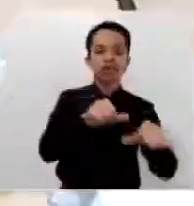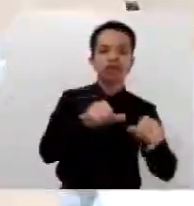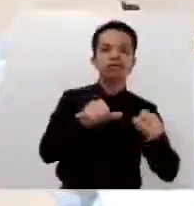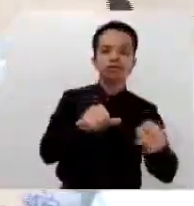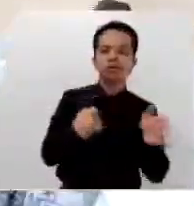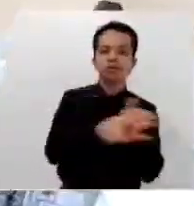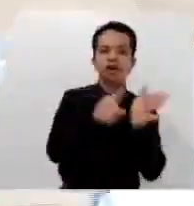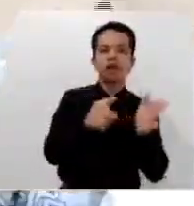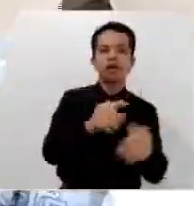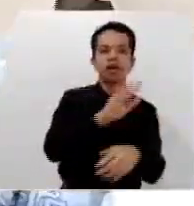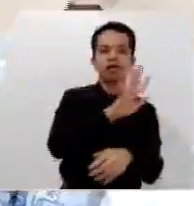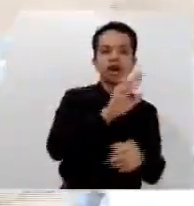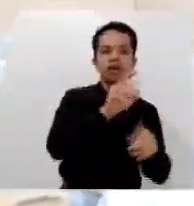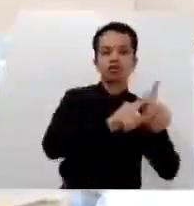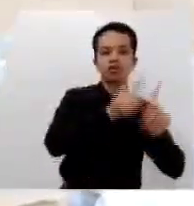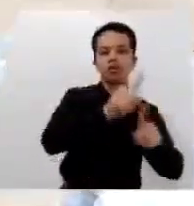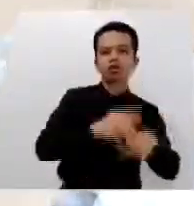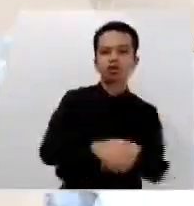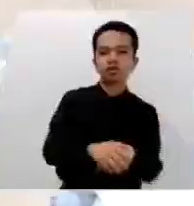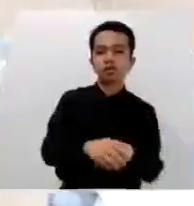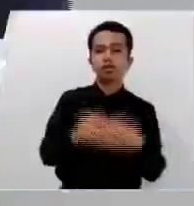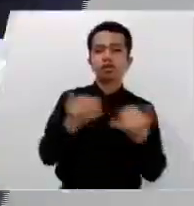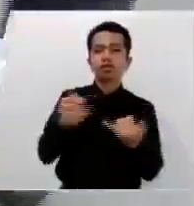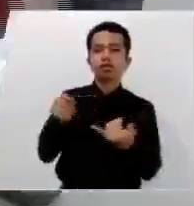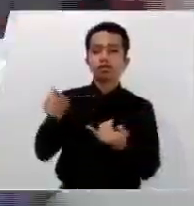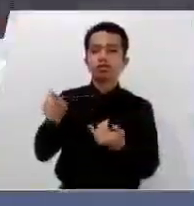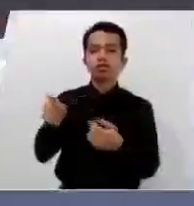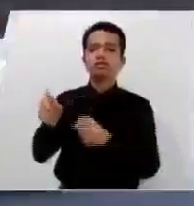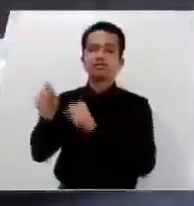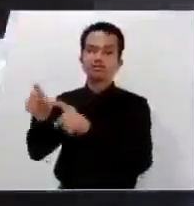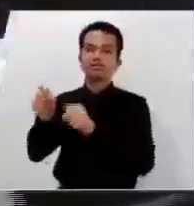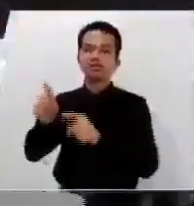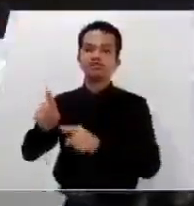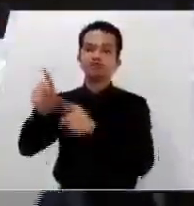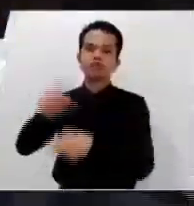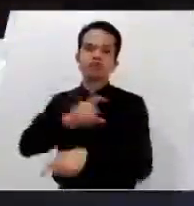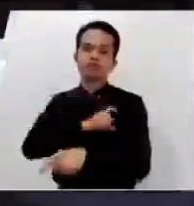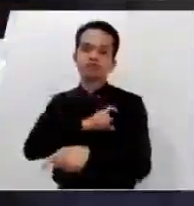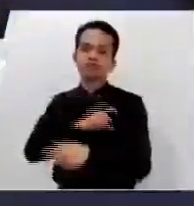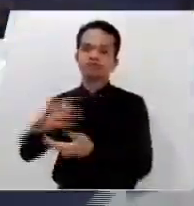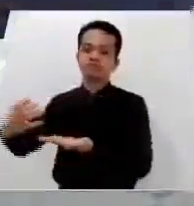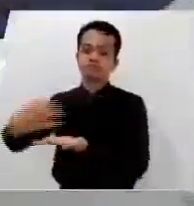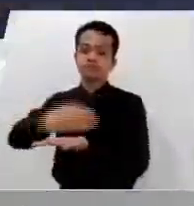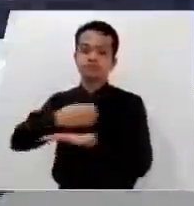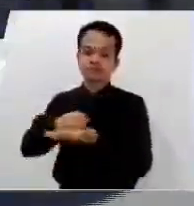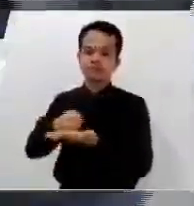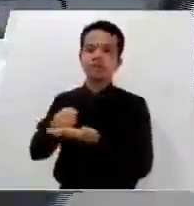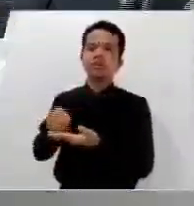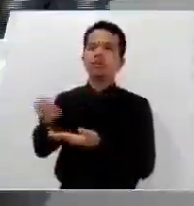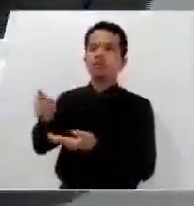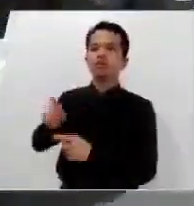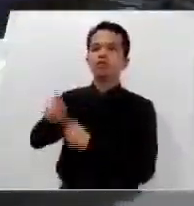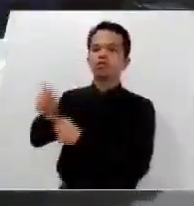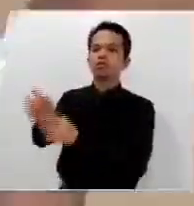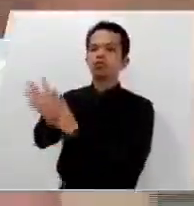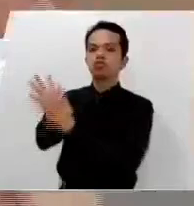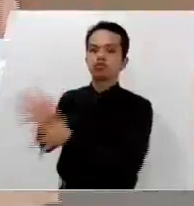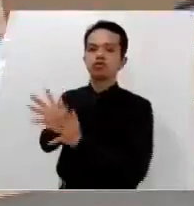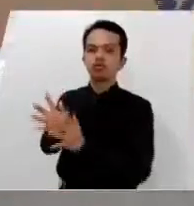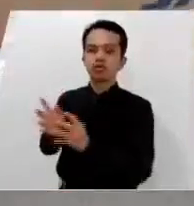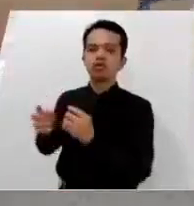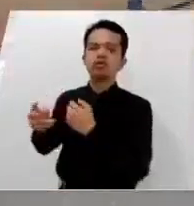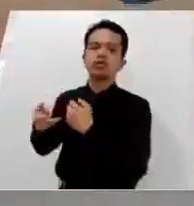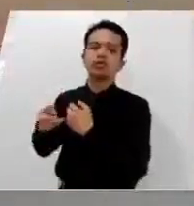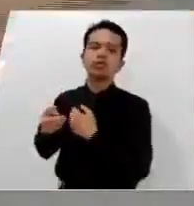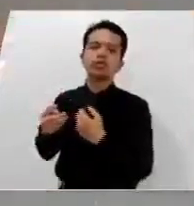star. Inimbitahan lahat ang mga nagtitinda ng paputok sa police station. Ang mga nasamsam naman, nakatakdang indispose bago magbisperas ng bagong taon.